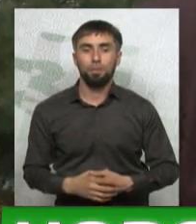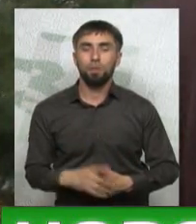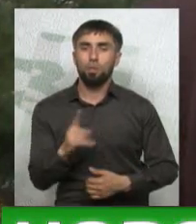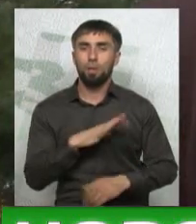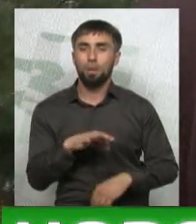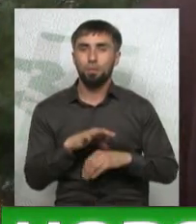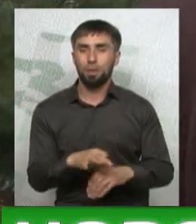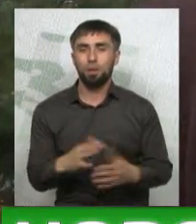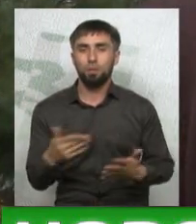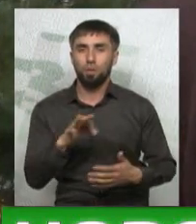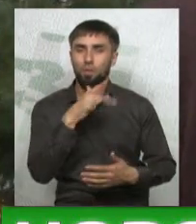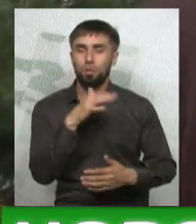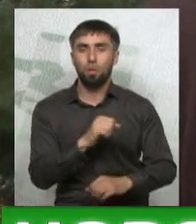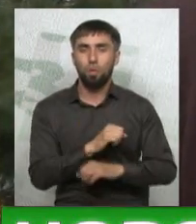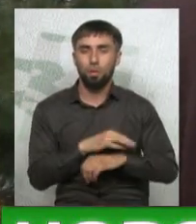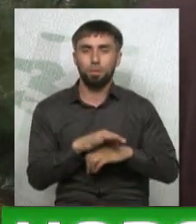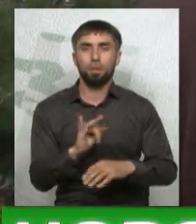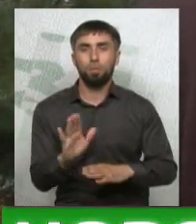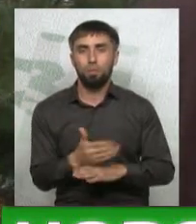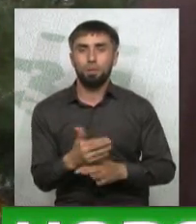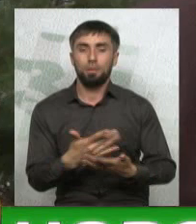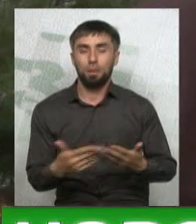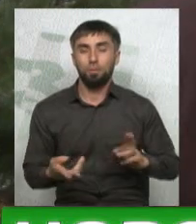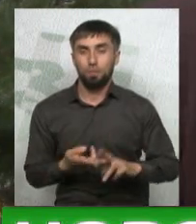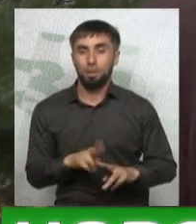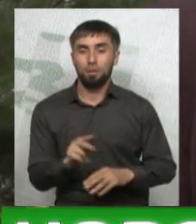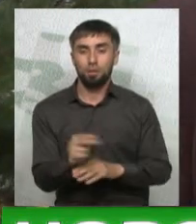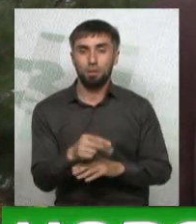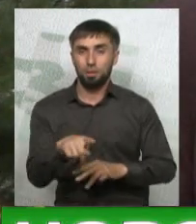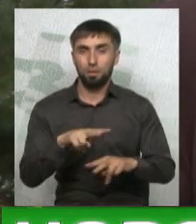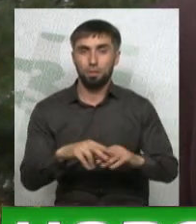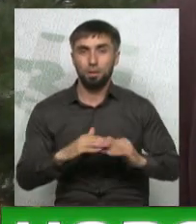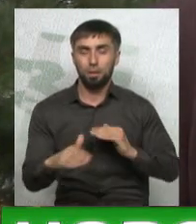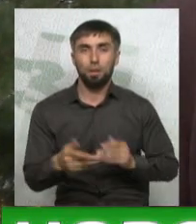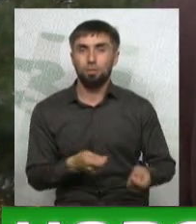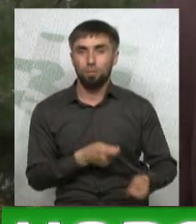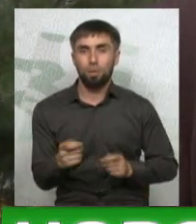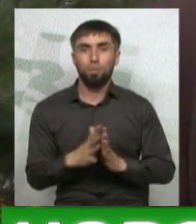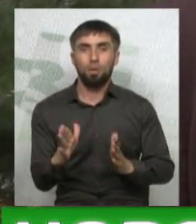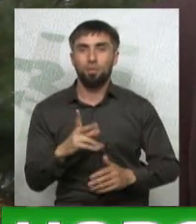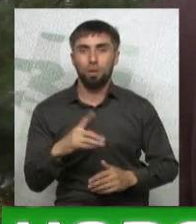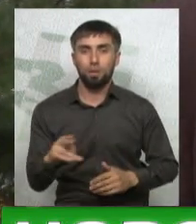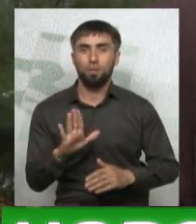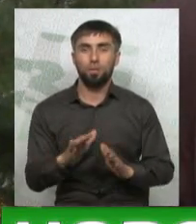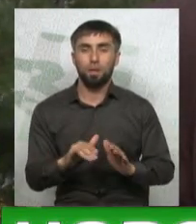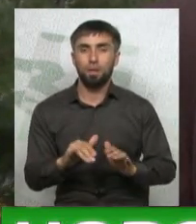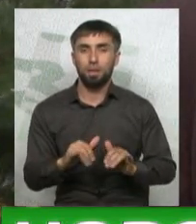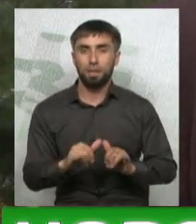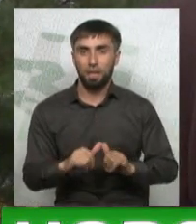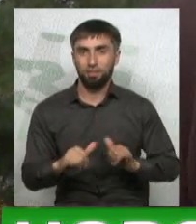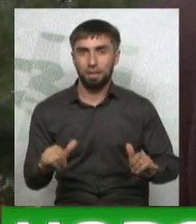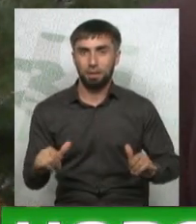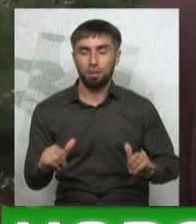чтобы провести какое-то время, отдохнуть, погулять и так далее. Поэтому благоустройство данной территории принесет большой вклад в развитие